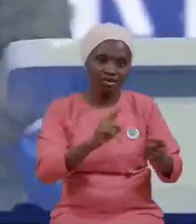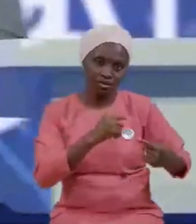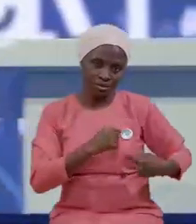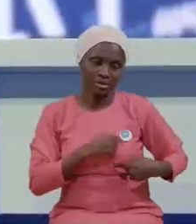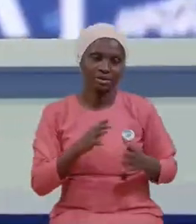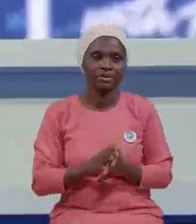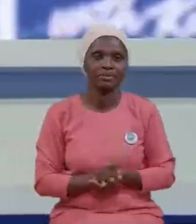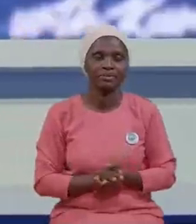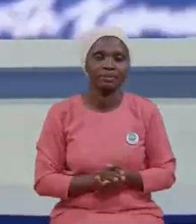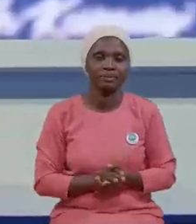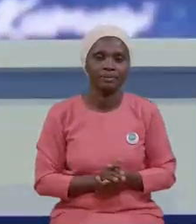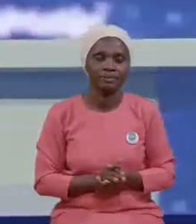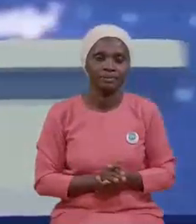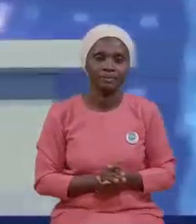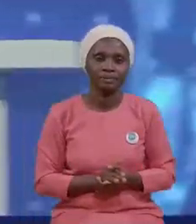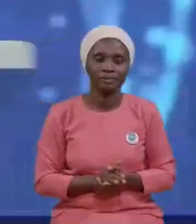vie.